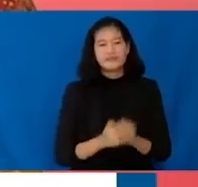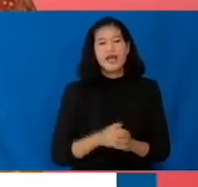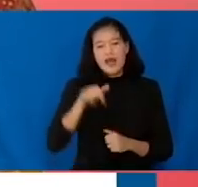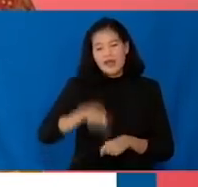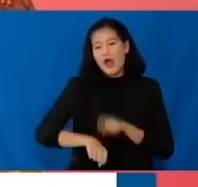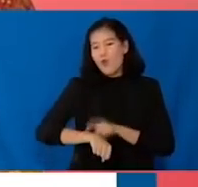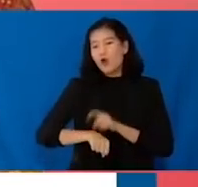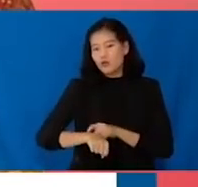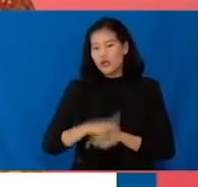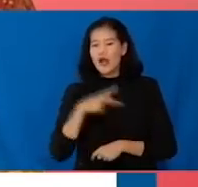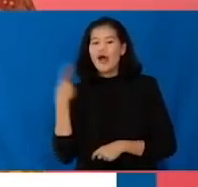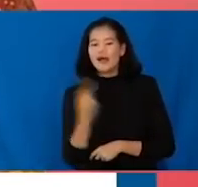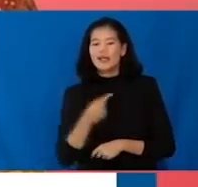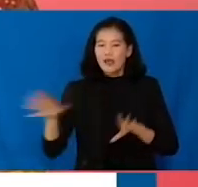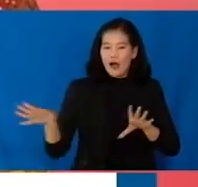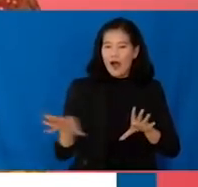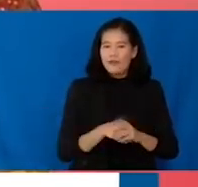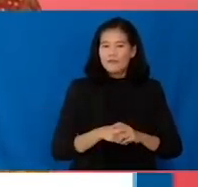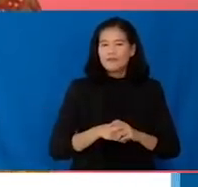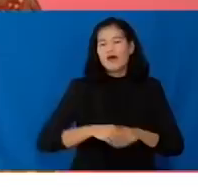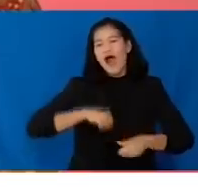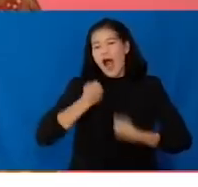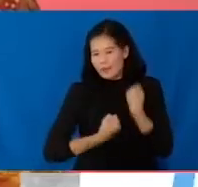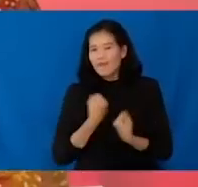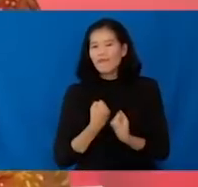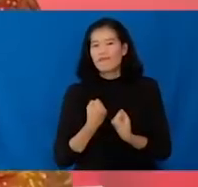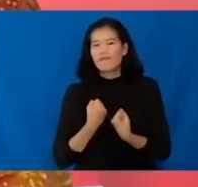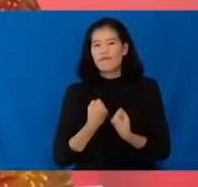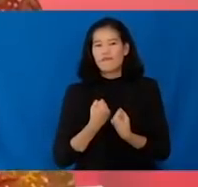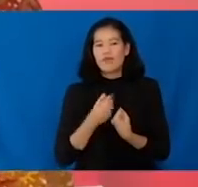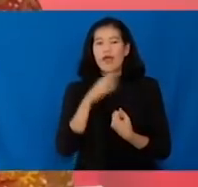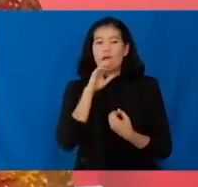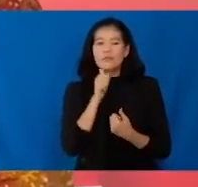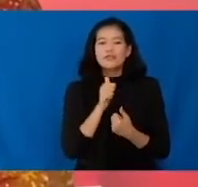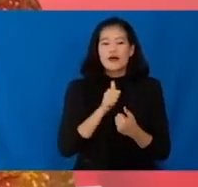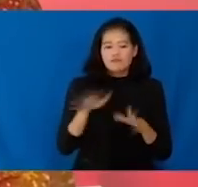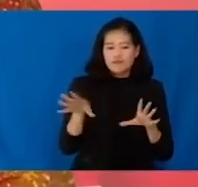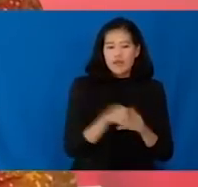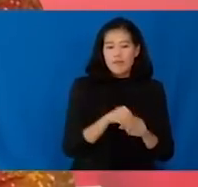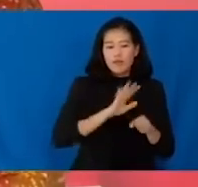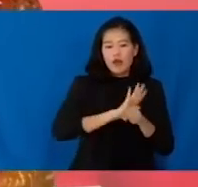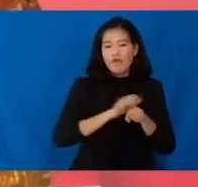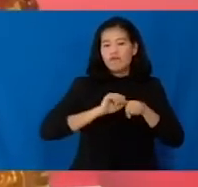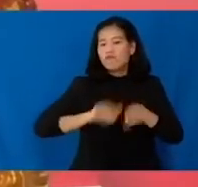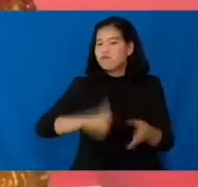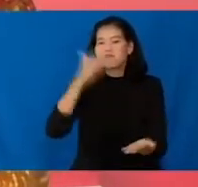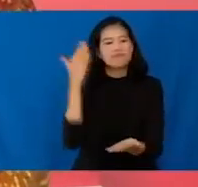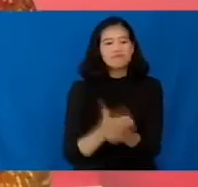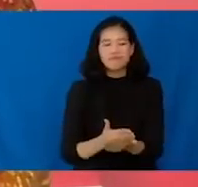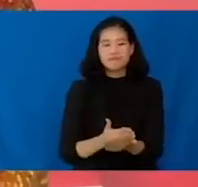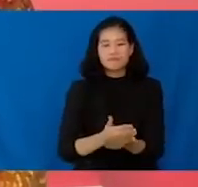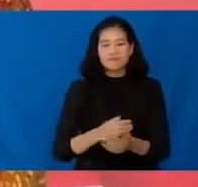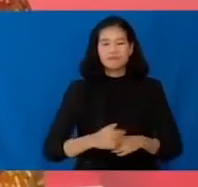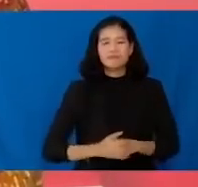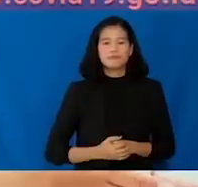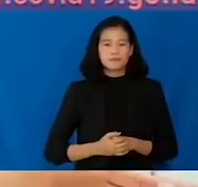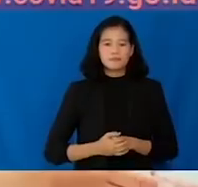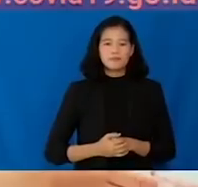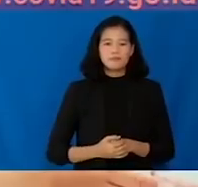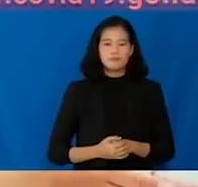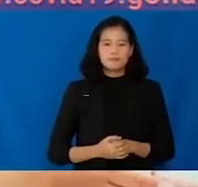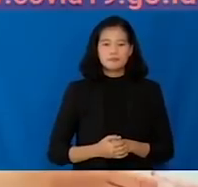berperan secara aktif dan menentukan di dalam kaitan dengan pemutusan rantai penularan kemudian